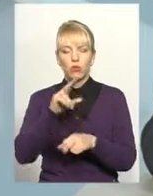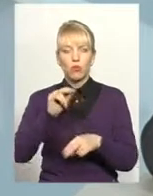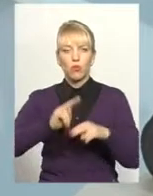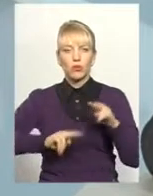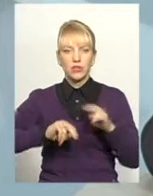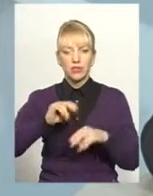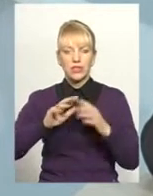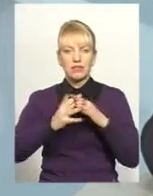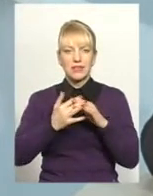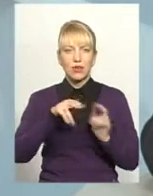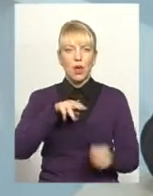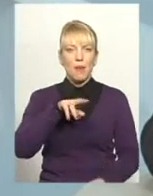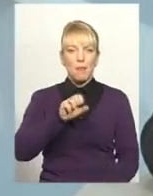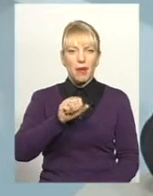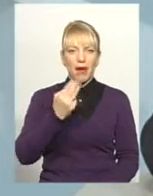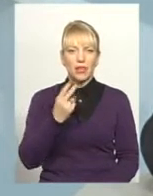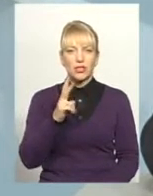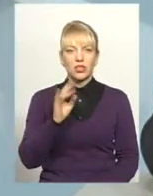від Хмельницького,